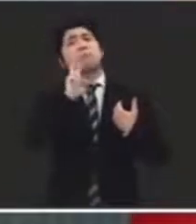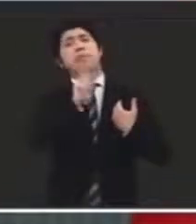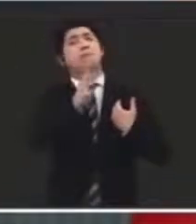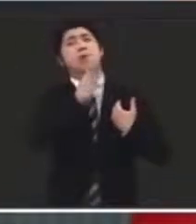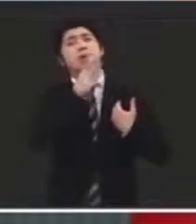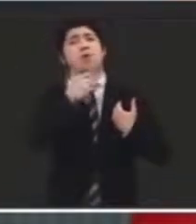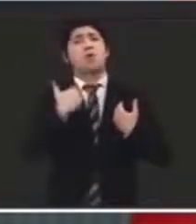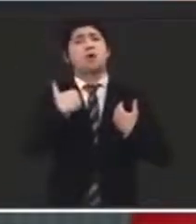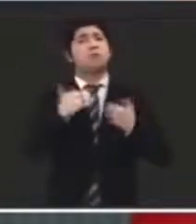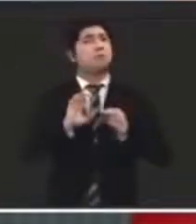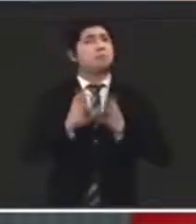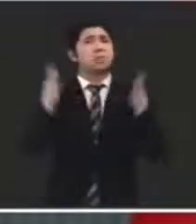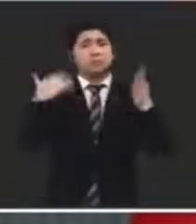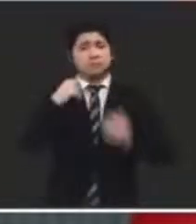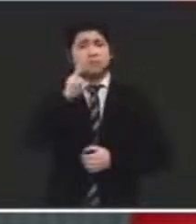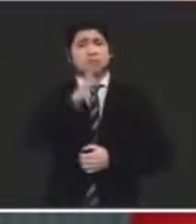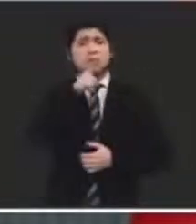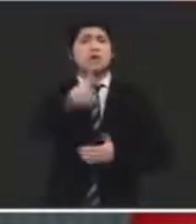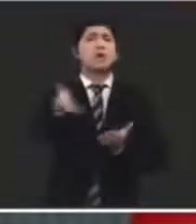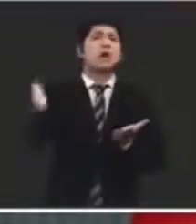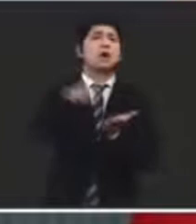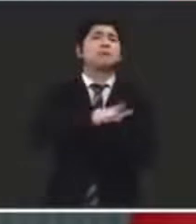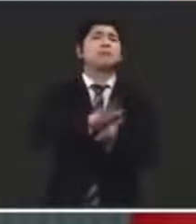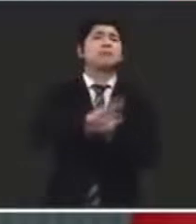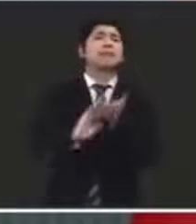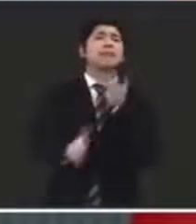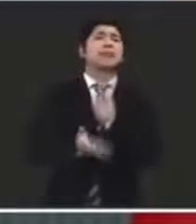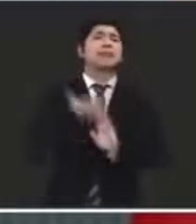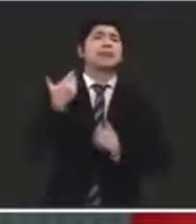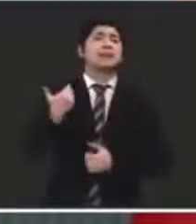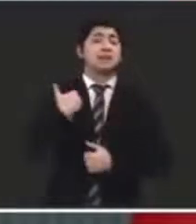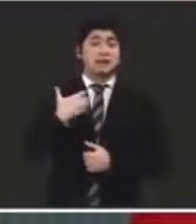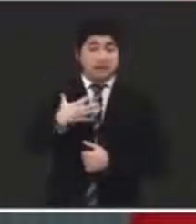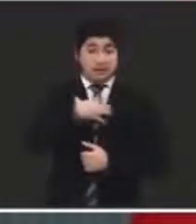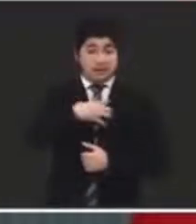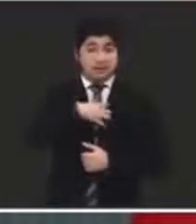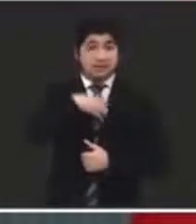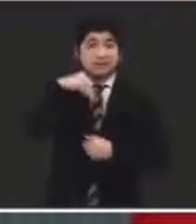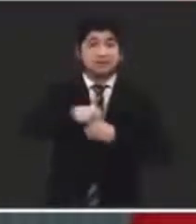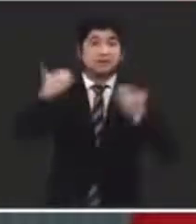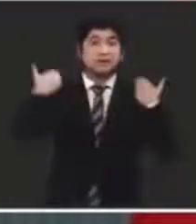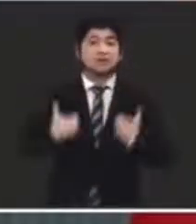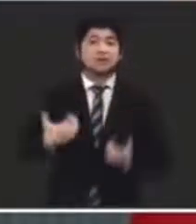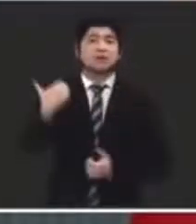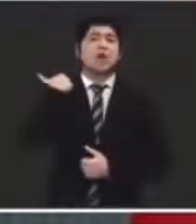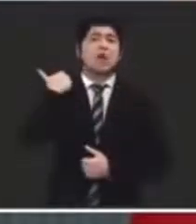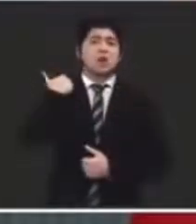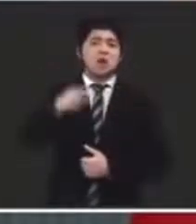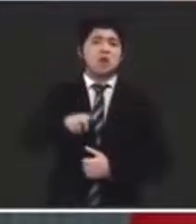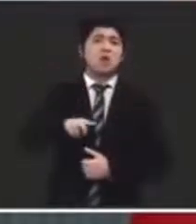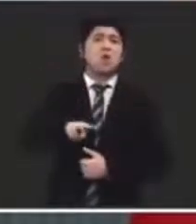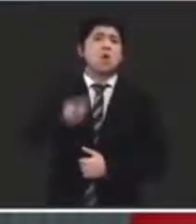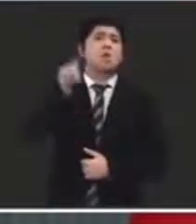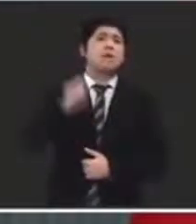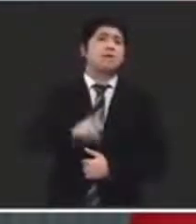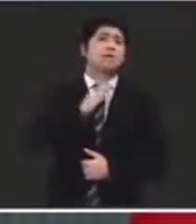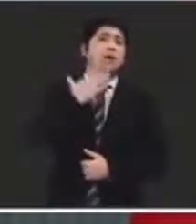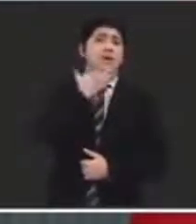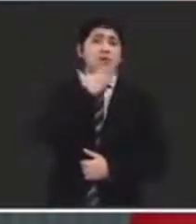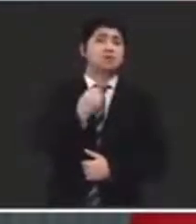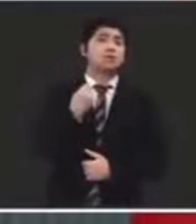çözdük o defteri kapattık ve kendimize yeni bir yol çizdik şimdi